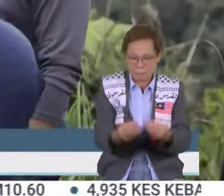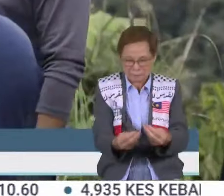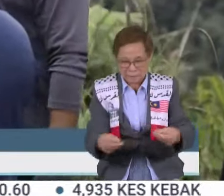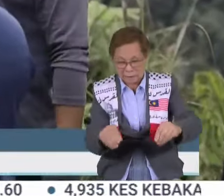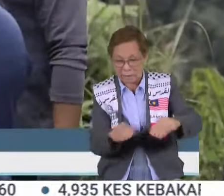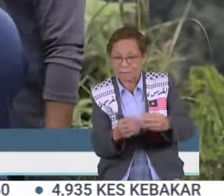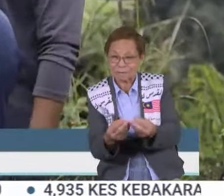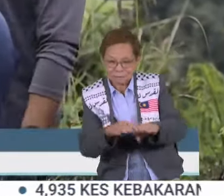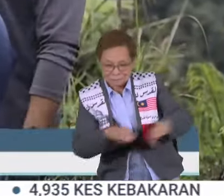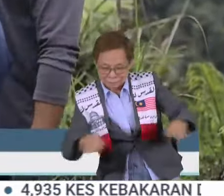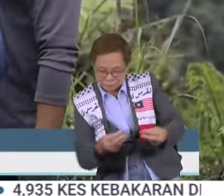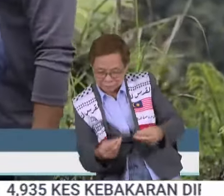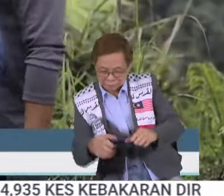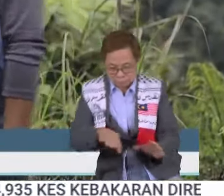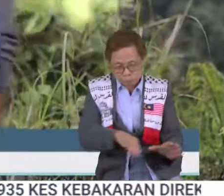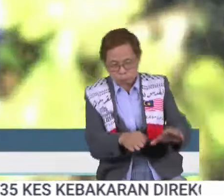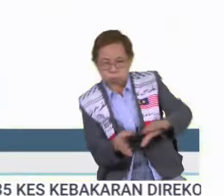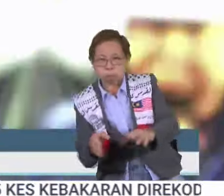aktif.